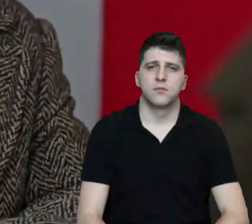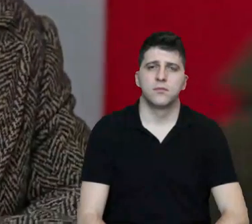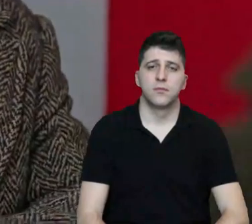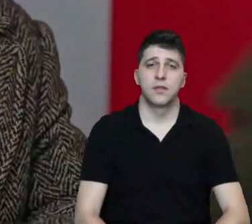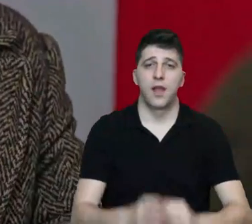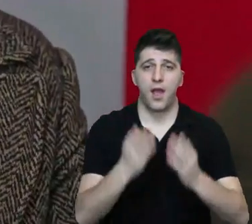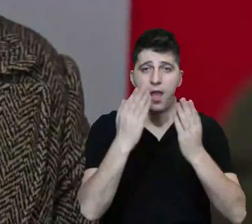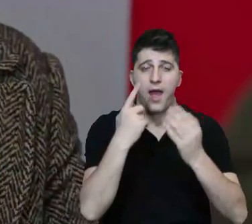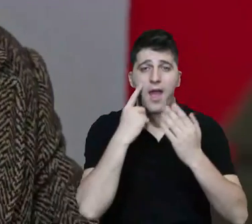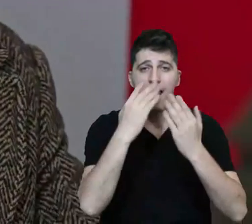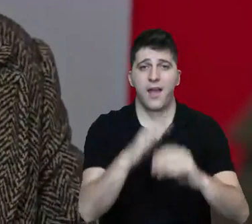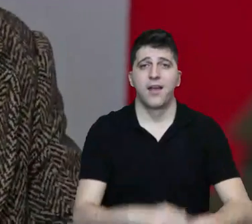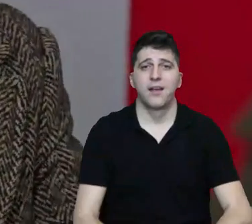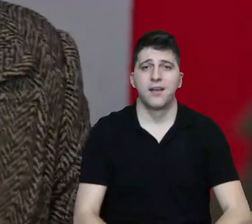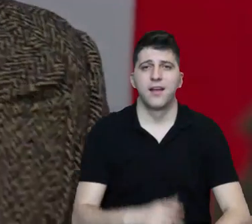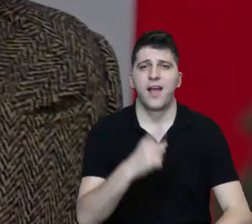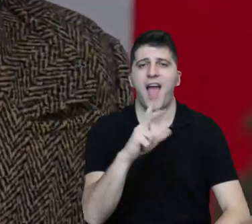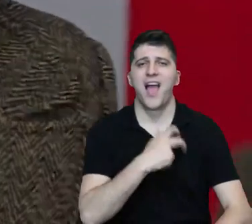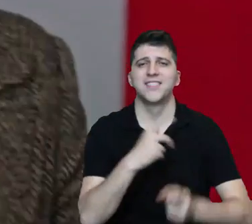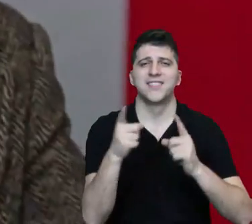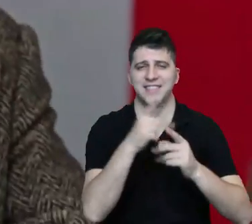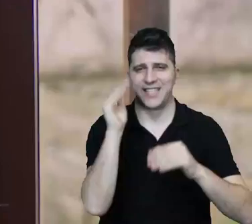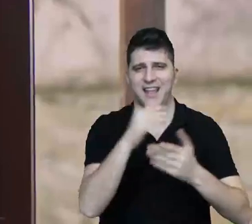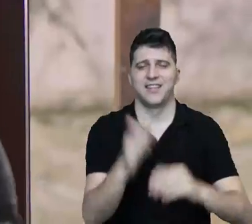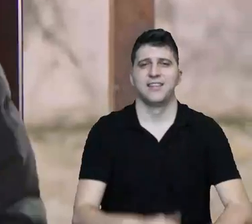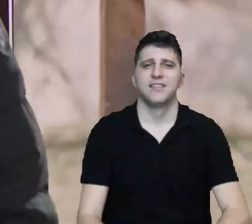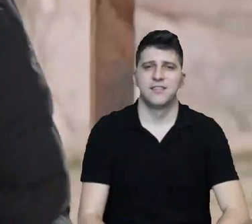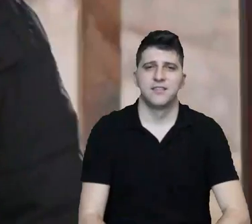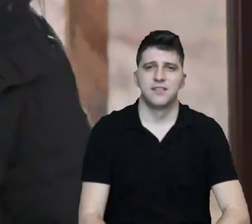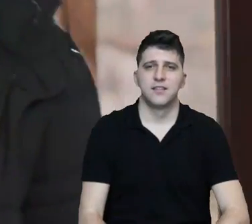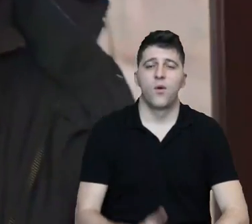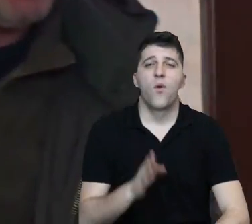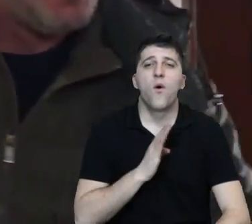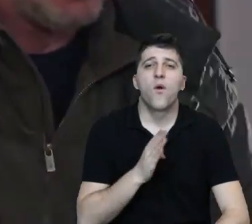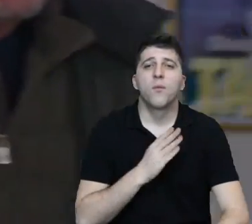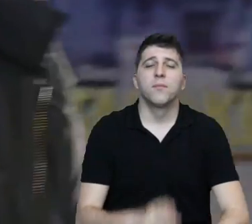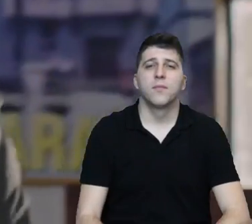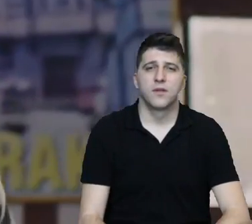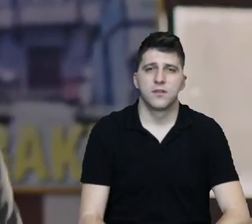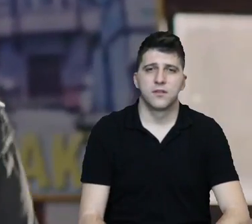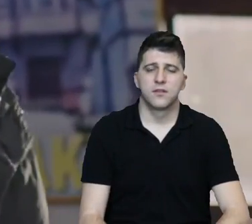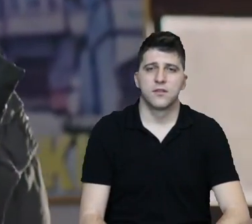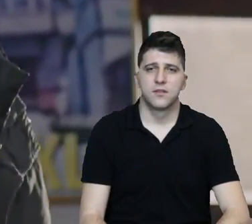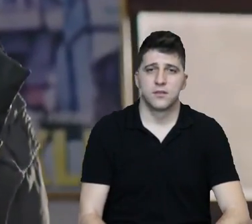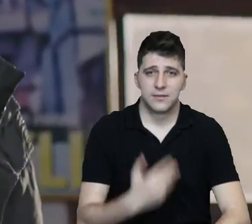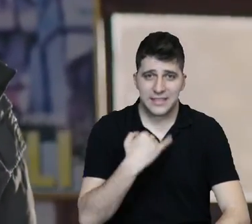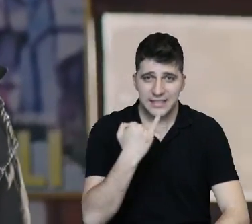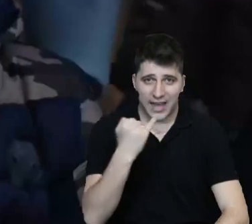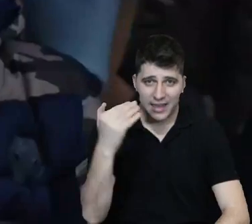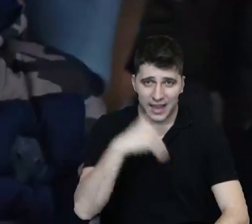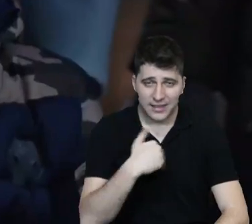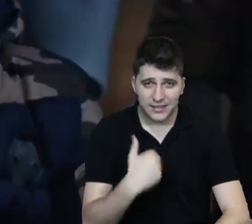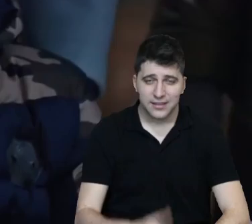Ha ha ha çifte umrular geldi vallahi geldiler. Oğlum, bizi ziyarete mi